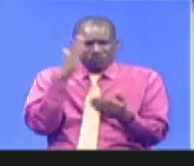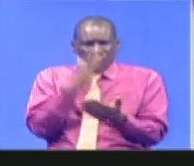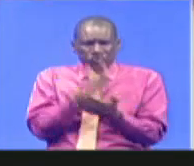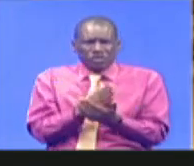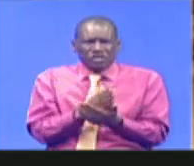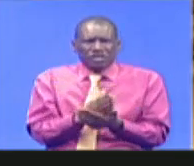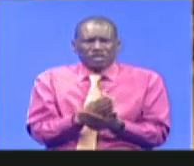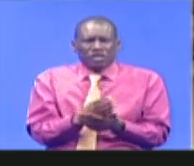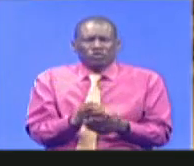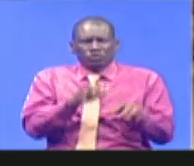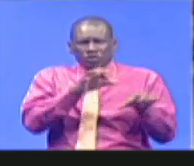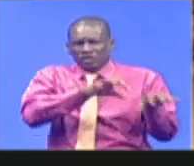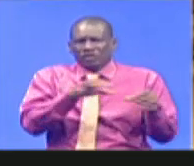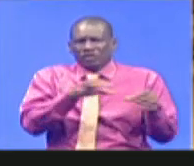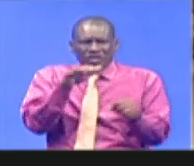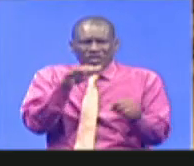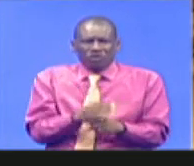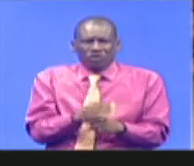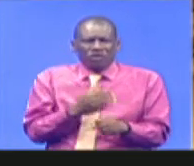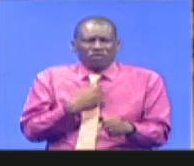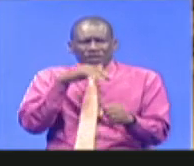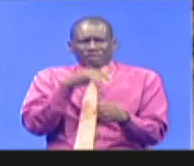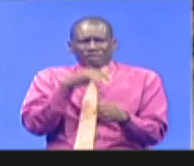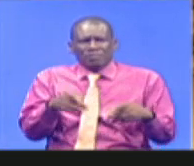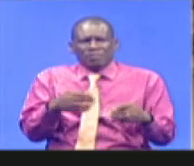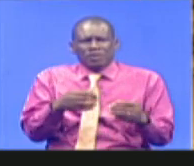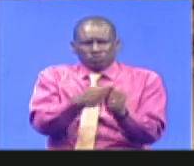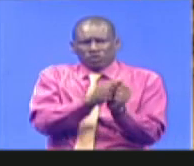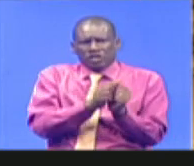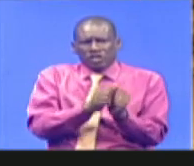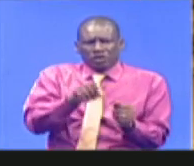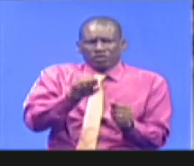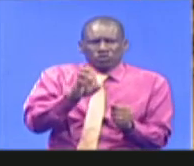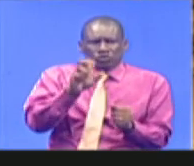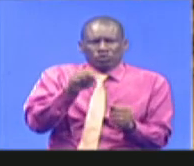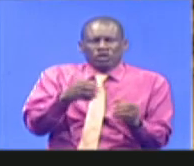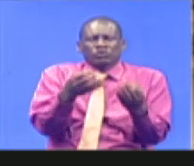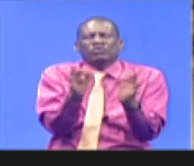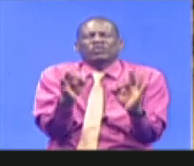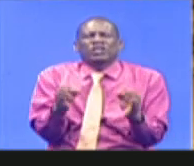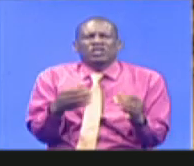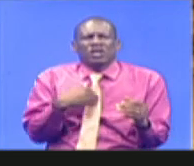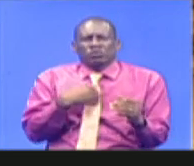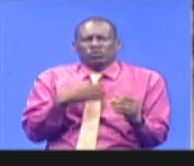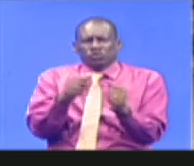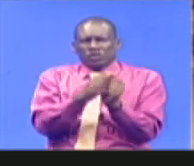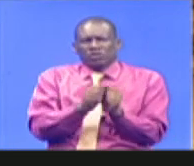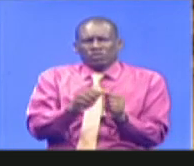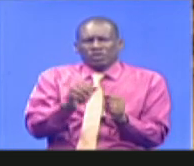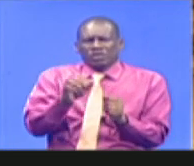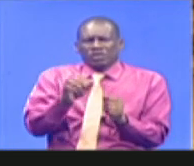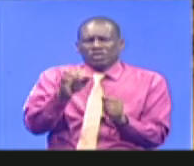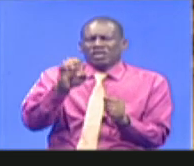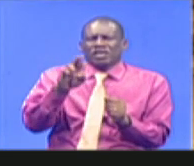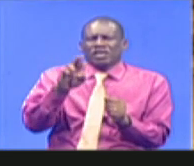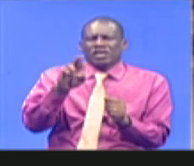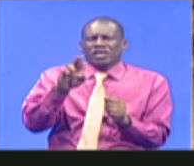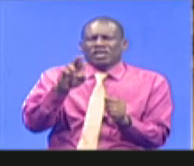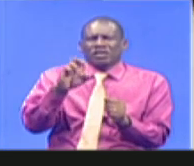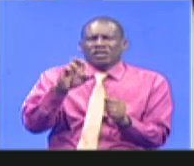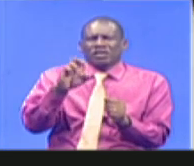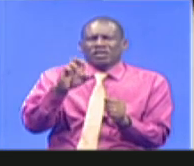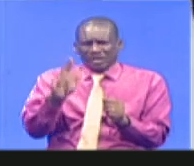ni tocha. Tumekuwa na wengi, tumekuwa na Swipe aliwachiliwa, tumekuwa na Croch, Eric Kwaero pia aliachiliwa.